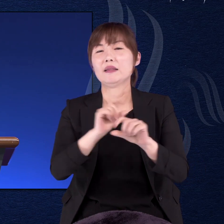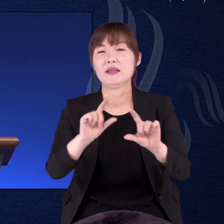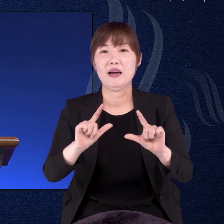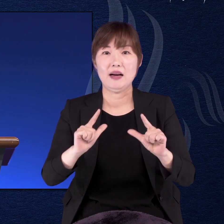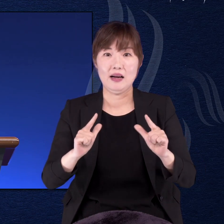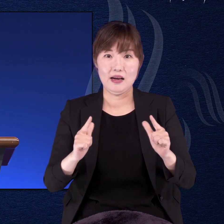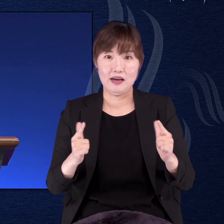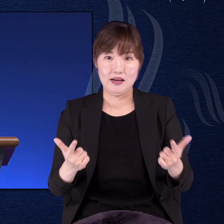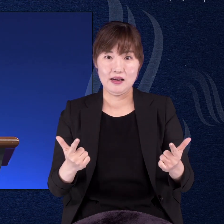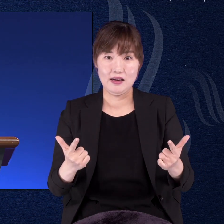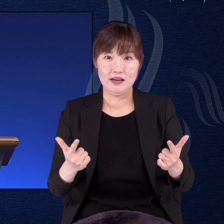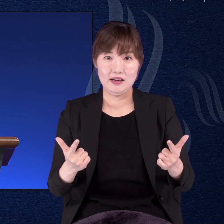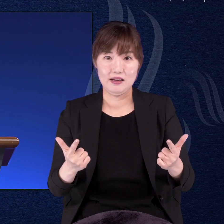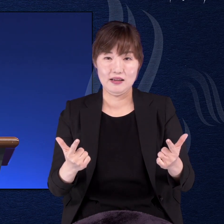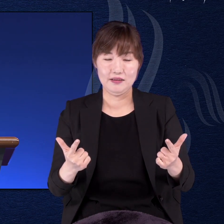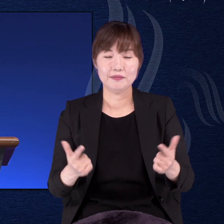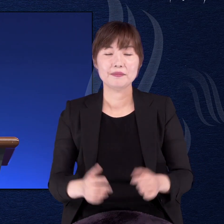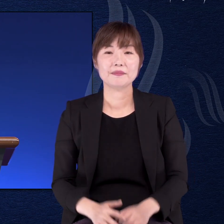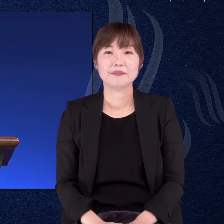자식들은 여호와의 기업입니다.